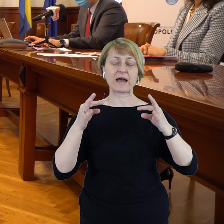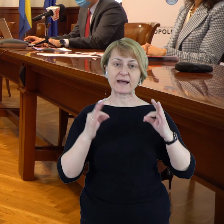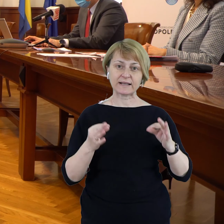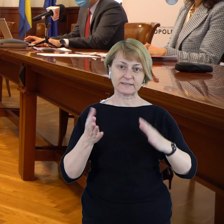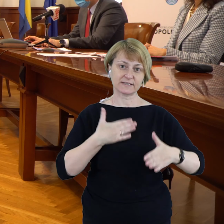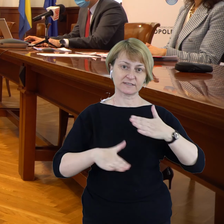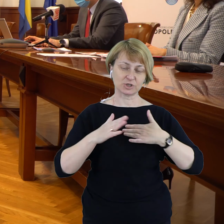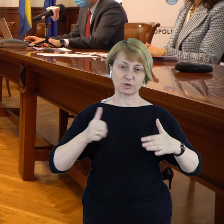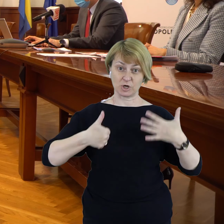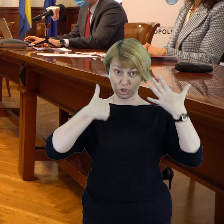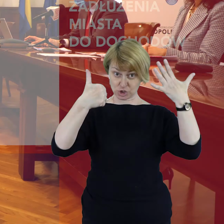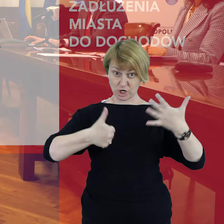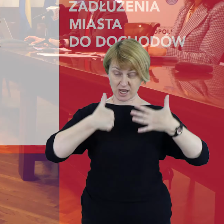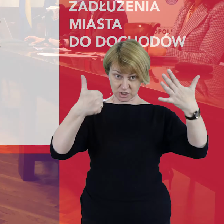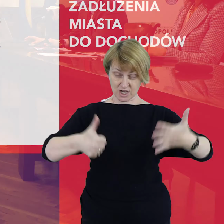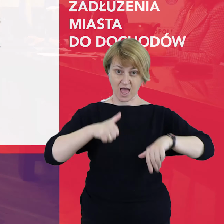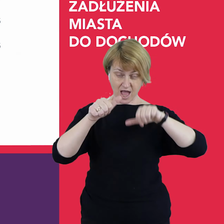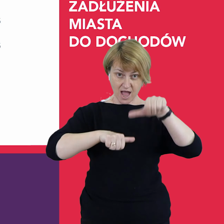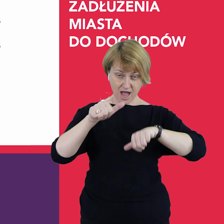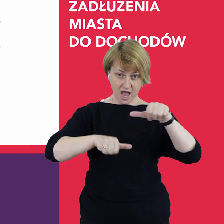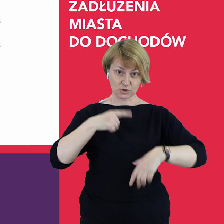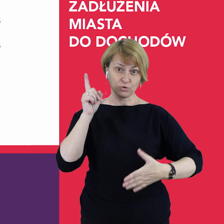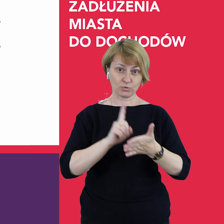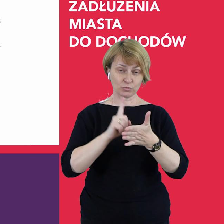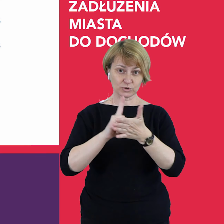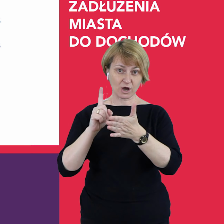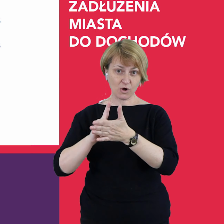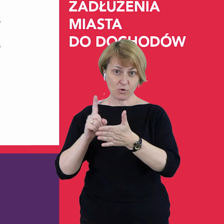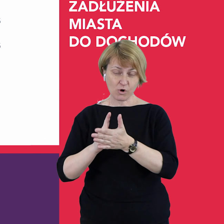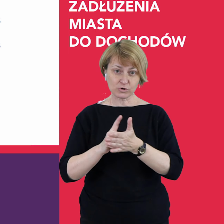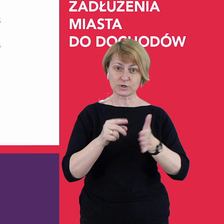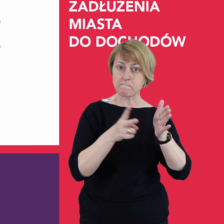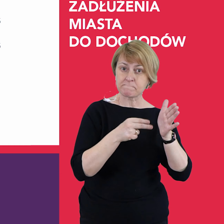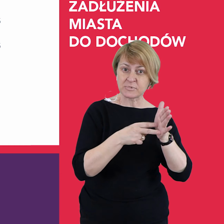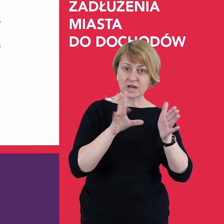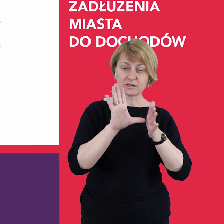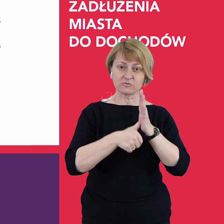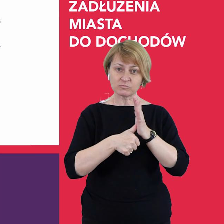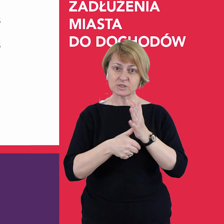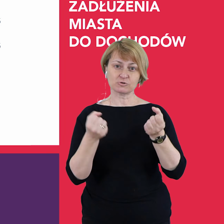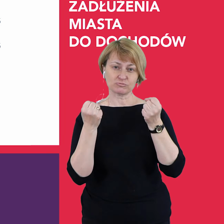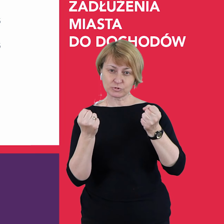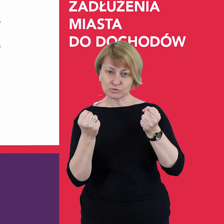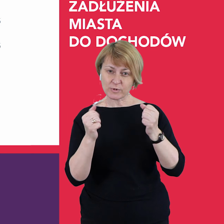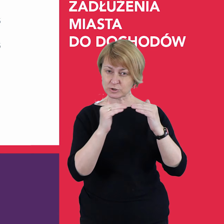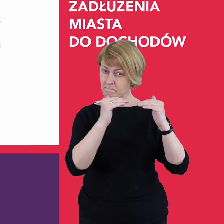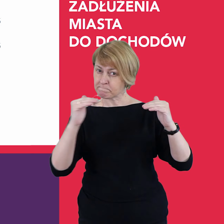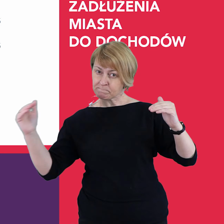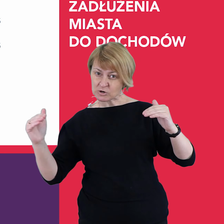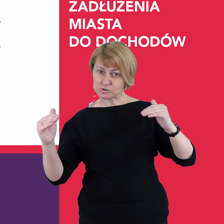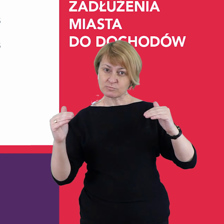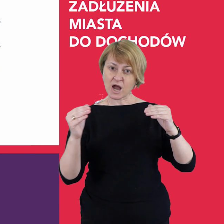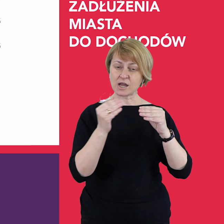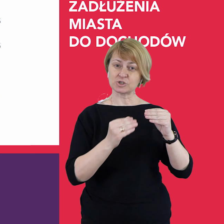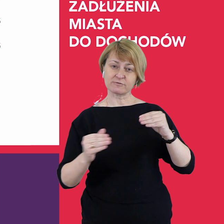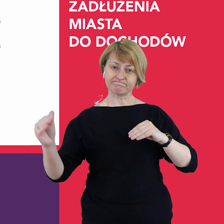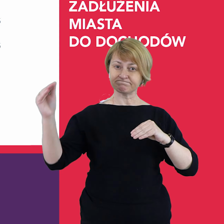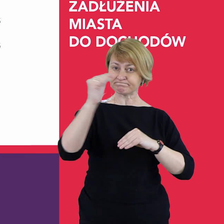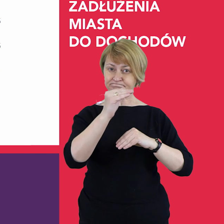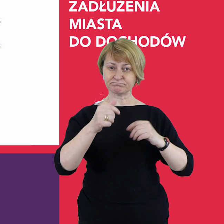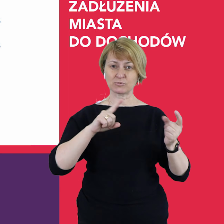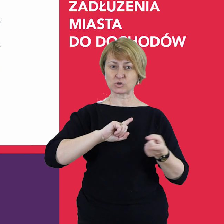tempa. Cieszy mnie jednak, że przez 6 kolejnych lat udawało nam się deficyt miasta utrzymywać w ryzach, a